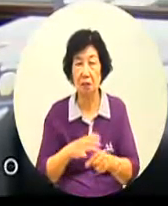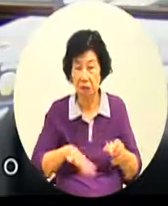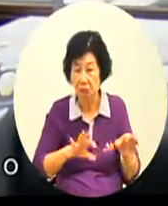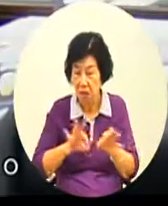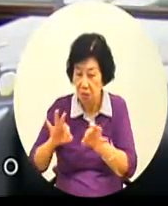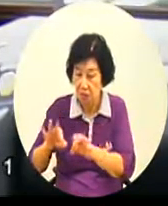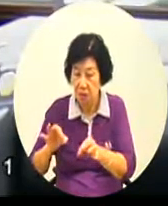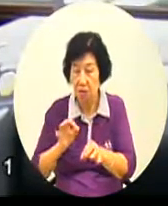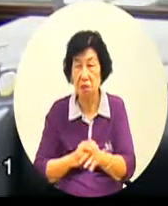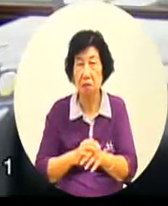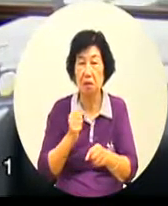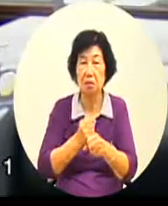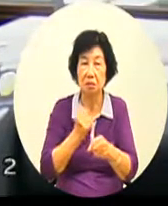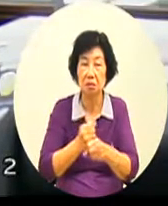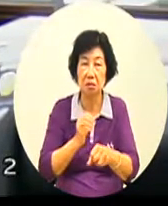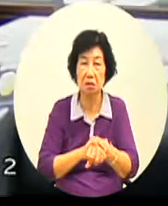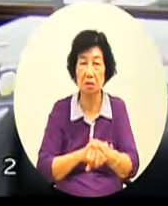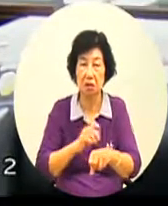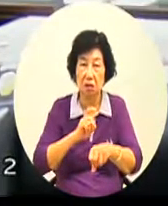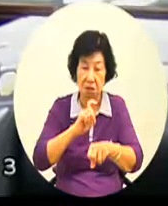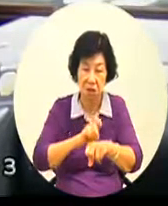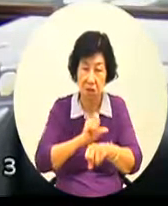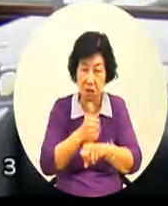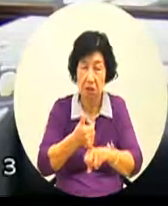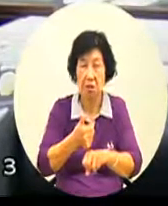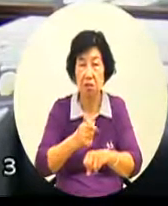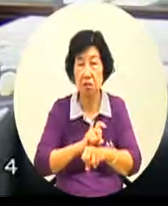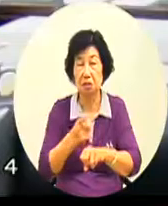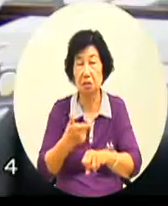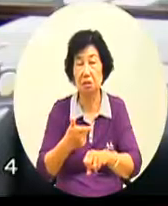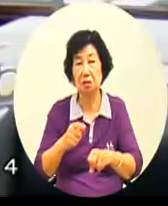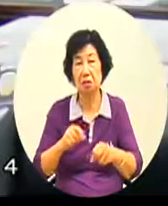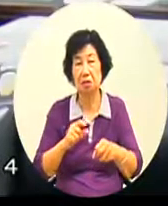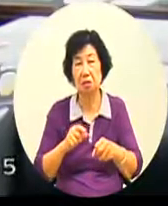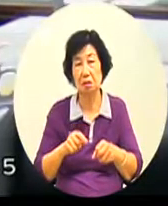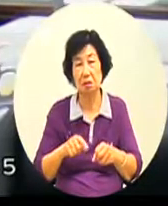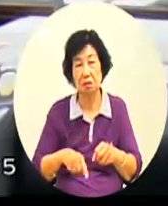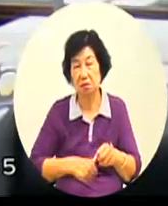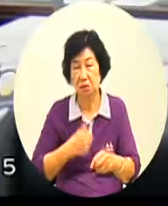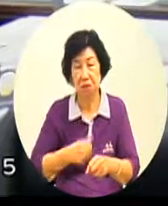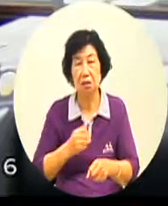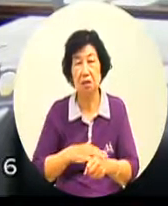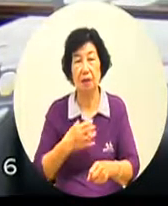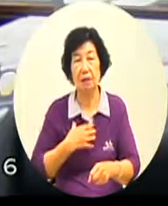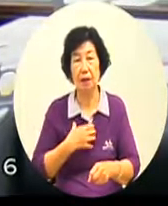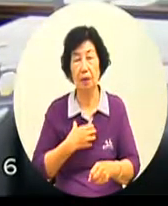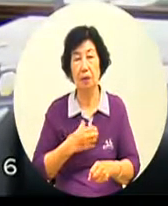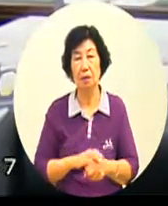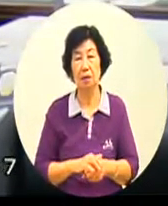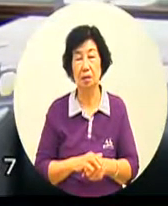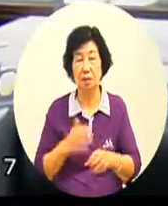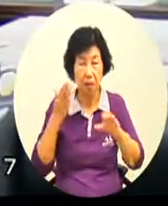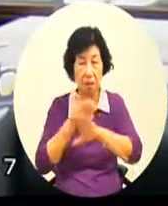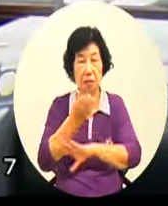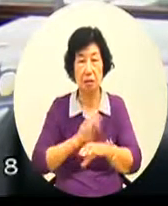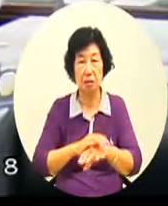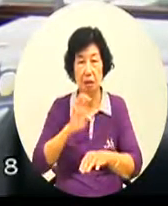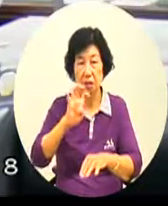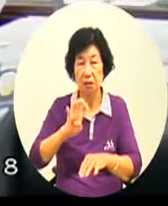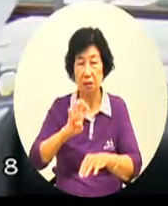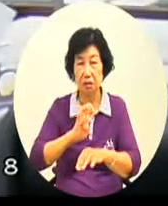46个小时，那也是很可怕的啊。统计出来的数据那真的还是蛮吓人的。超过46小时